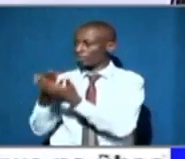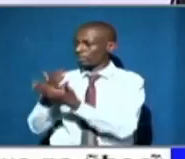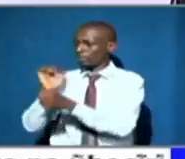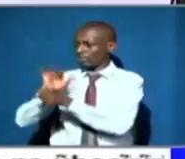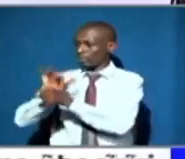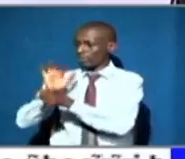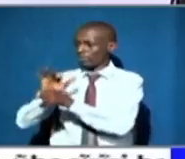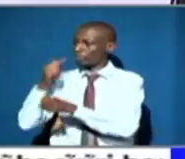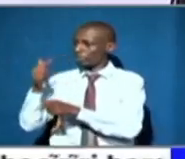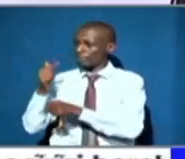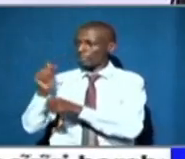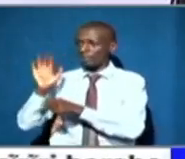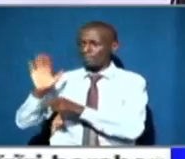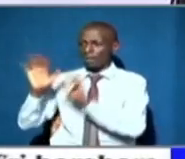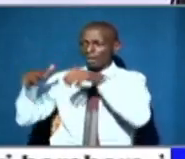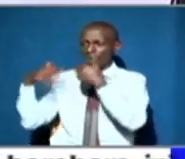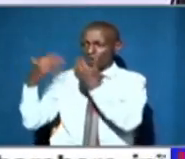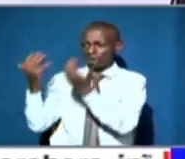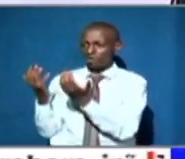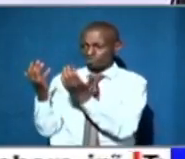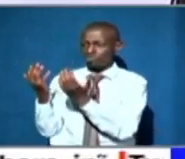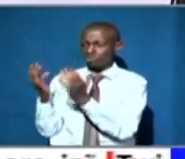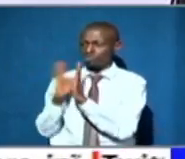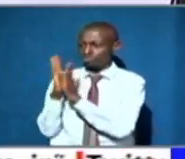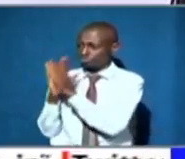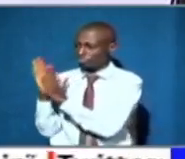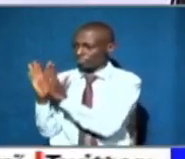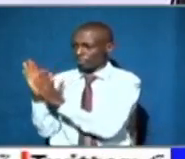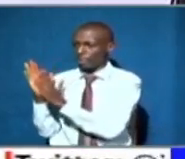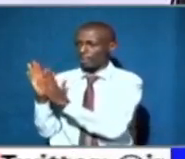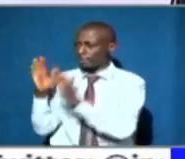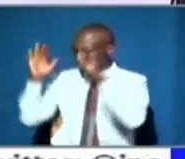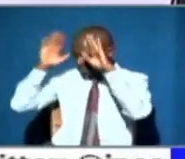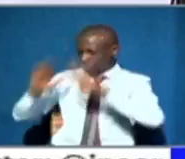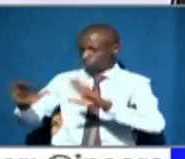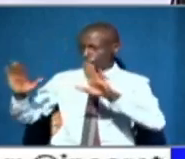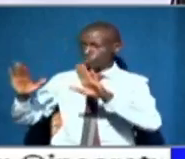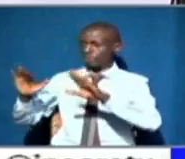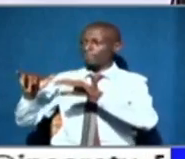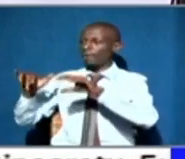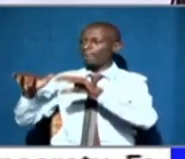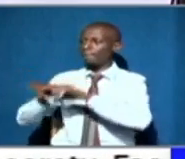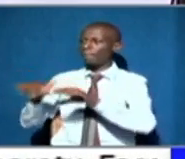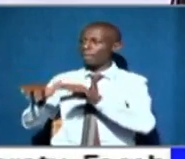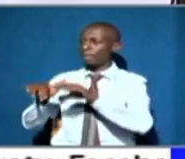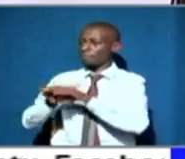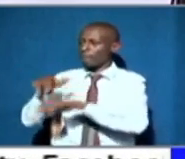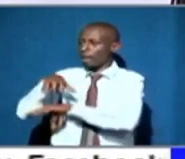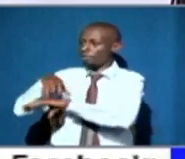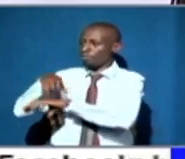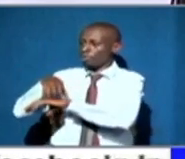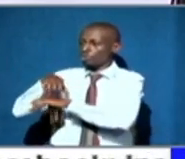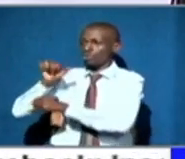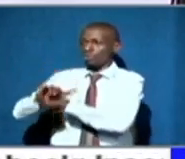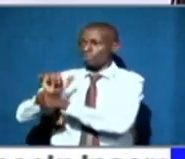witwira ona nyumi tarataririe muroya mwita dini ithiramu gukorwa ati on mithigiti migene mihige gwa